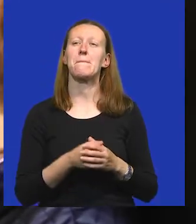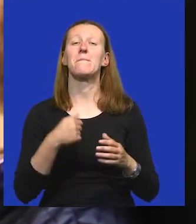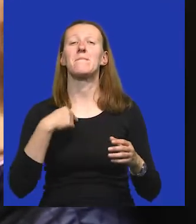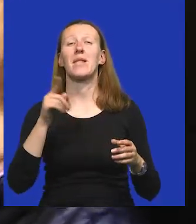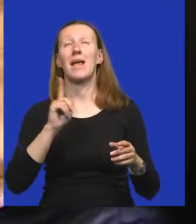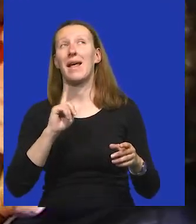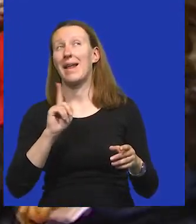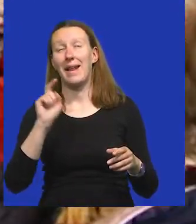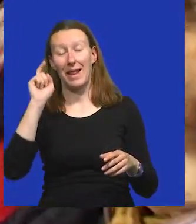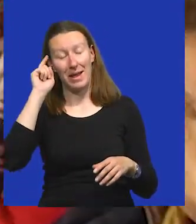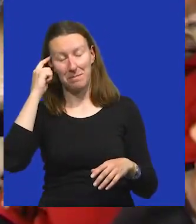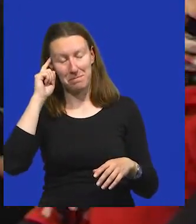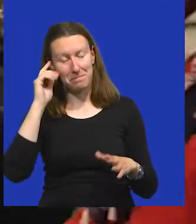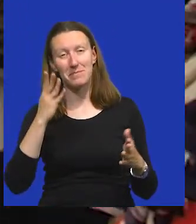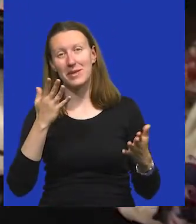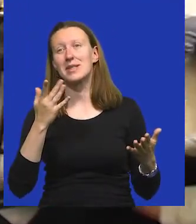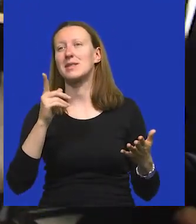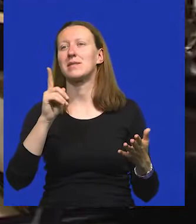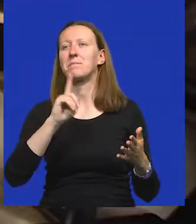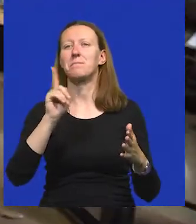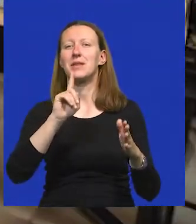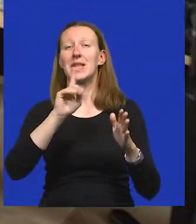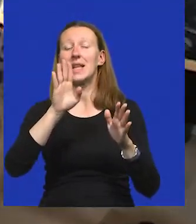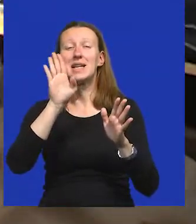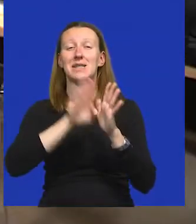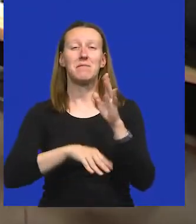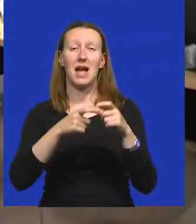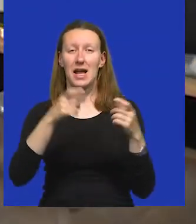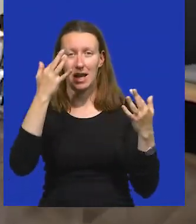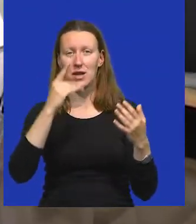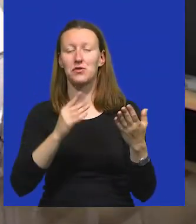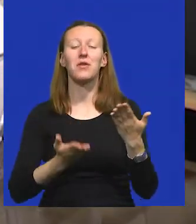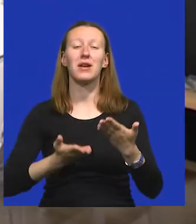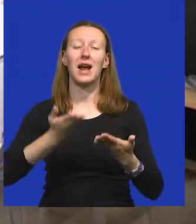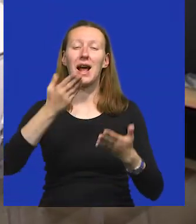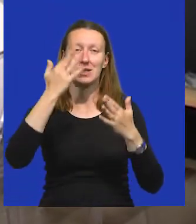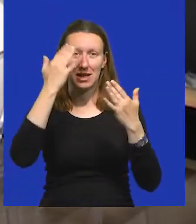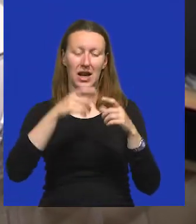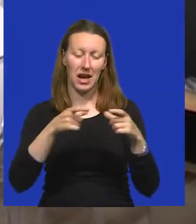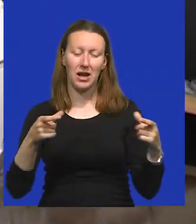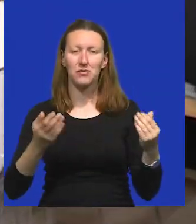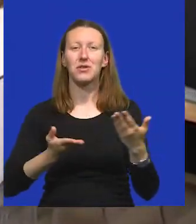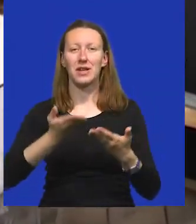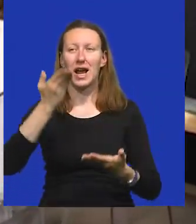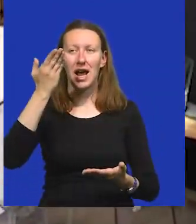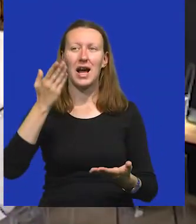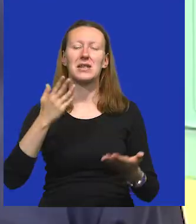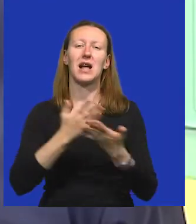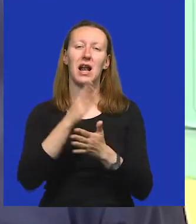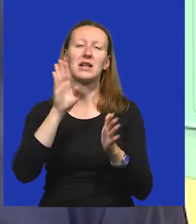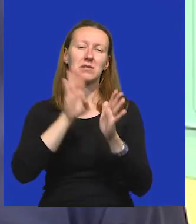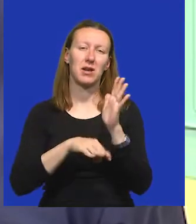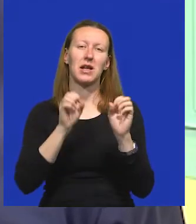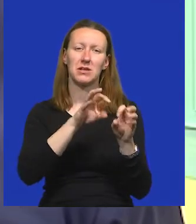Non ci spero, di solito non calano mai le bollette, crescono sempre, comunque